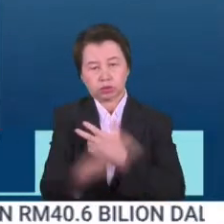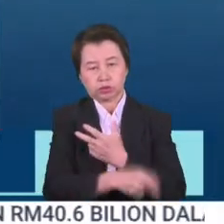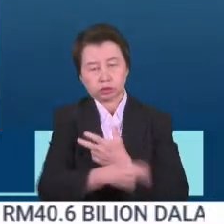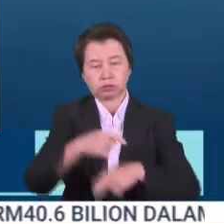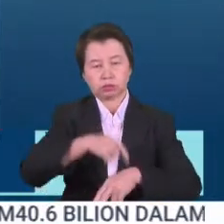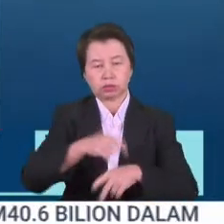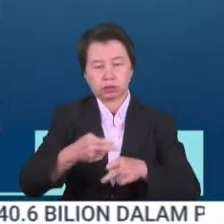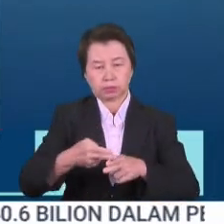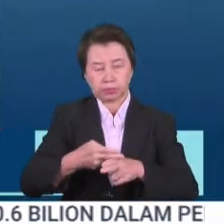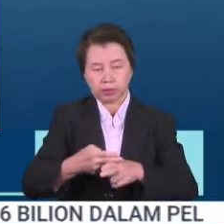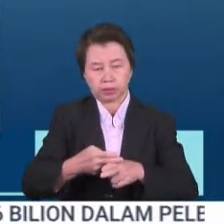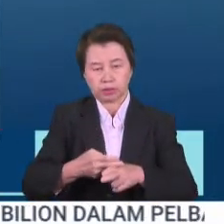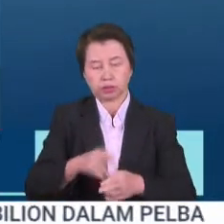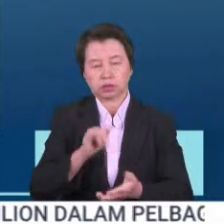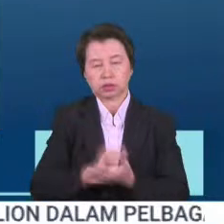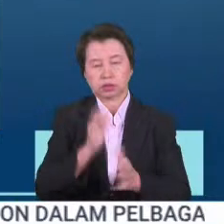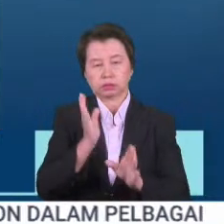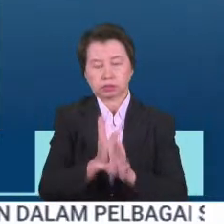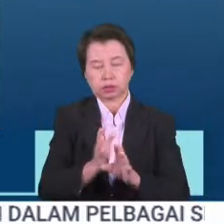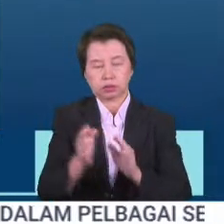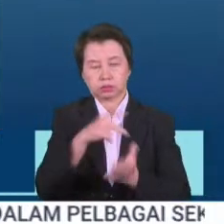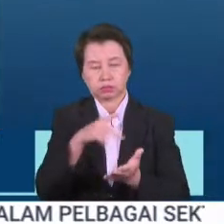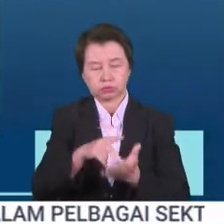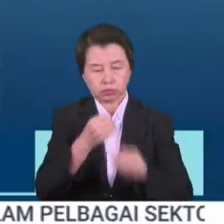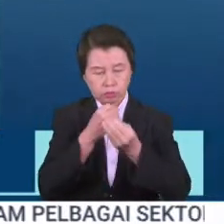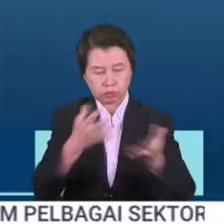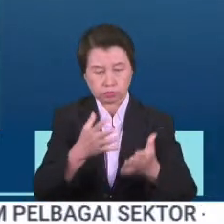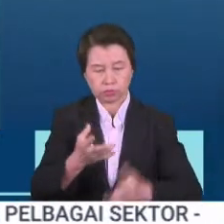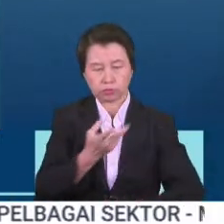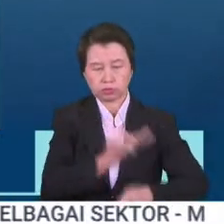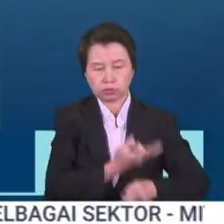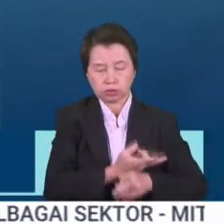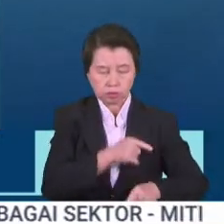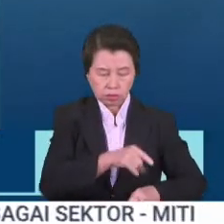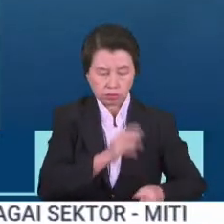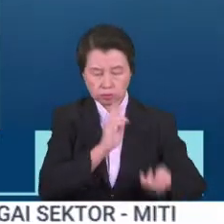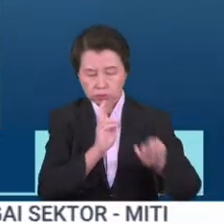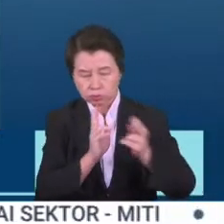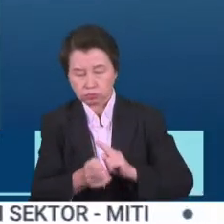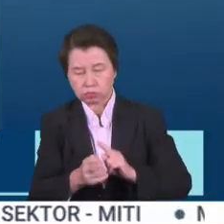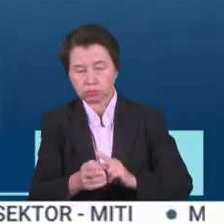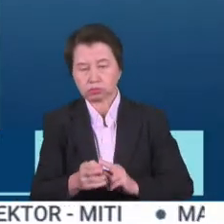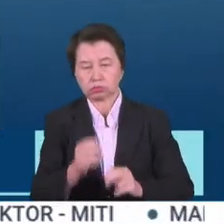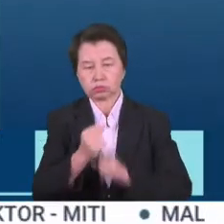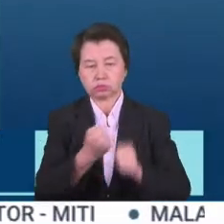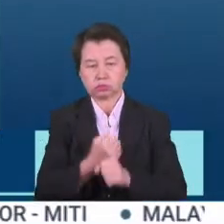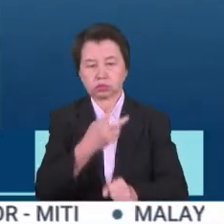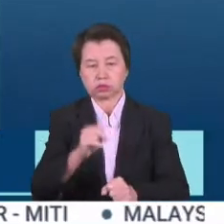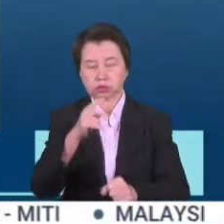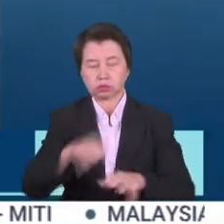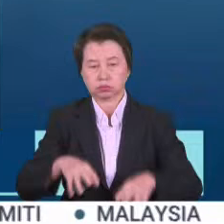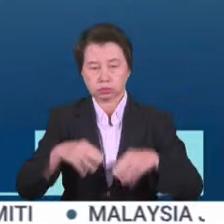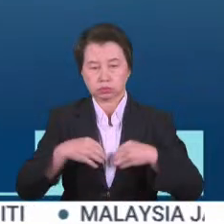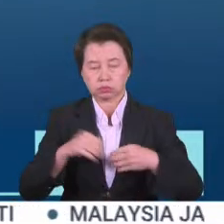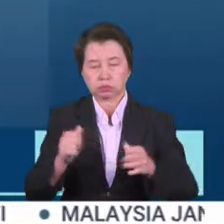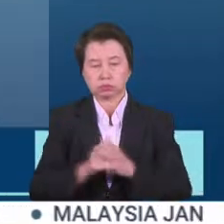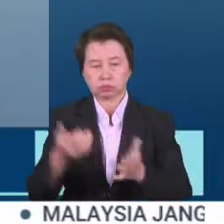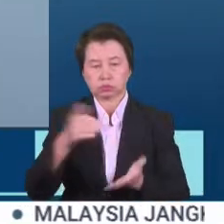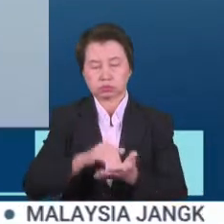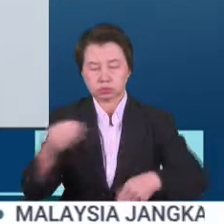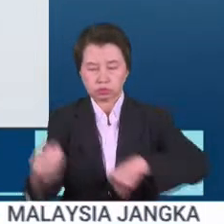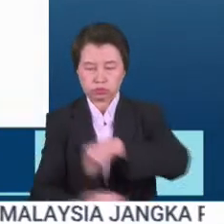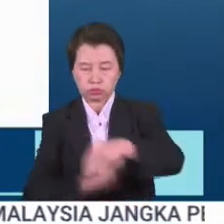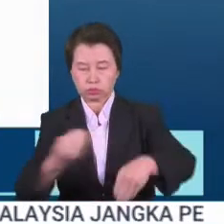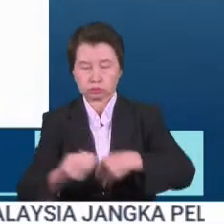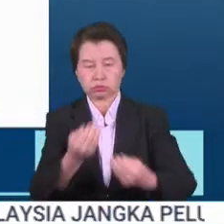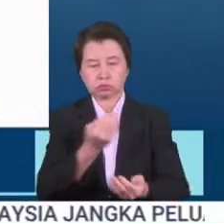jangka pendek. Kenyataan Bank Pusat memaklumkan paras rezerv turut ambil kira perubahan suku tahunan bagi penilaian semula pertukaran